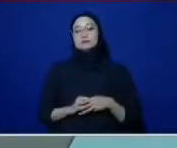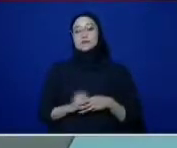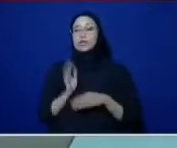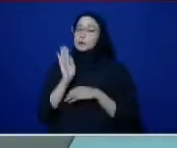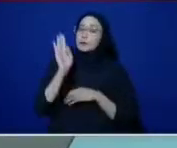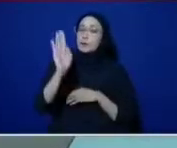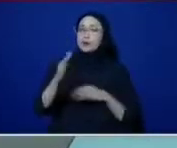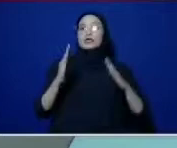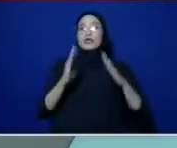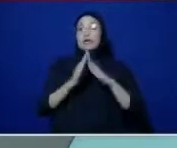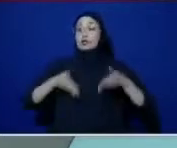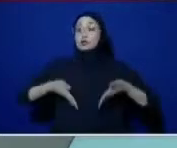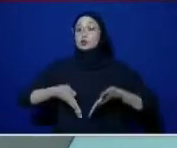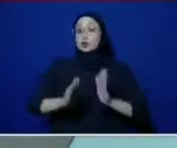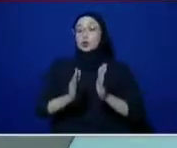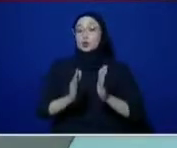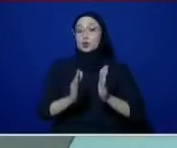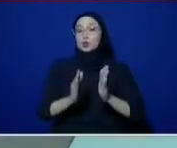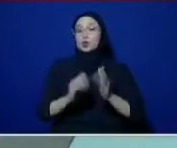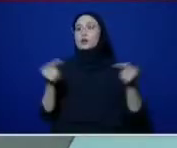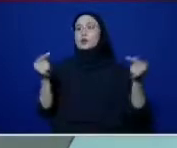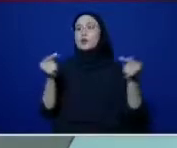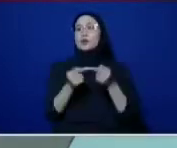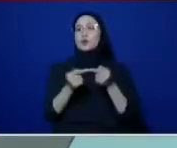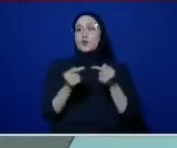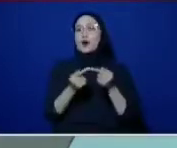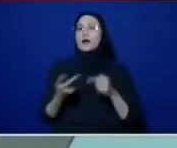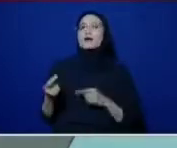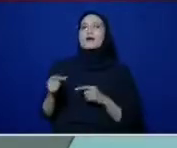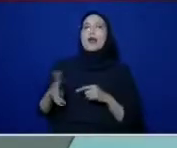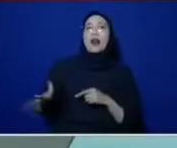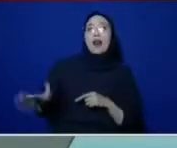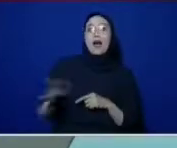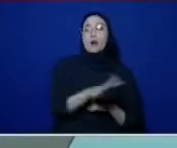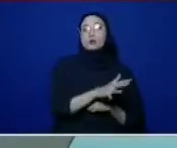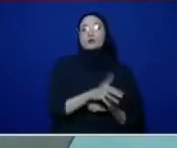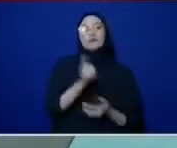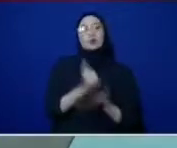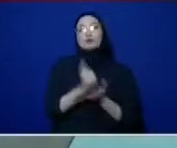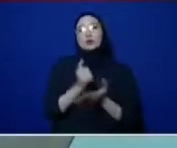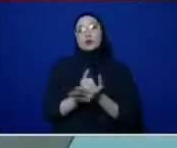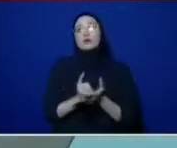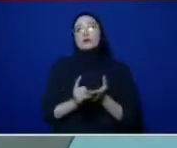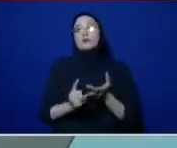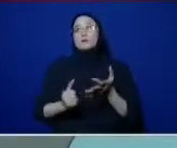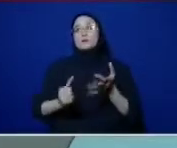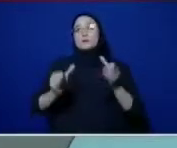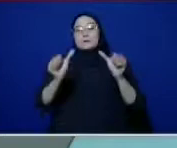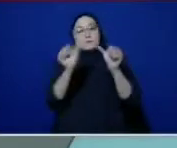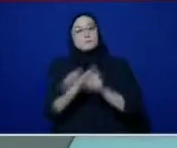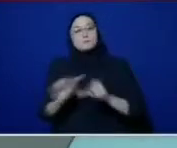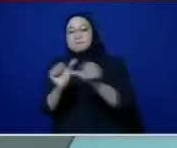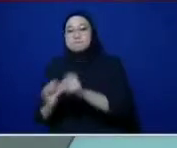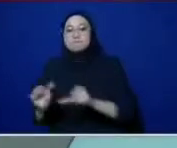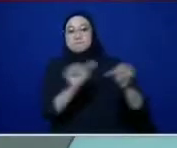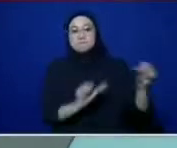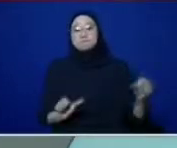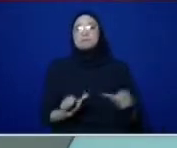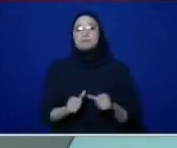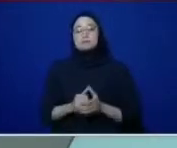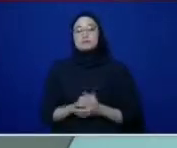depan infrastruktur yang berkaitan dengan laut ini kita benahi secara besar-besaran. Tol laut